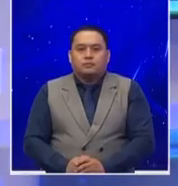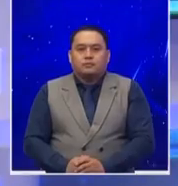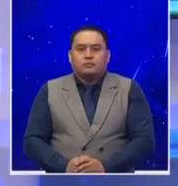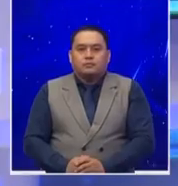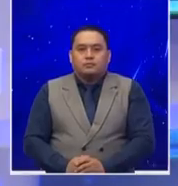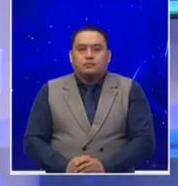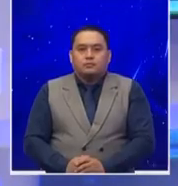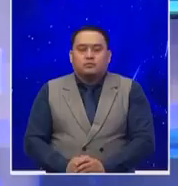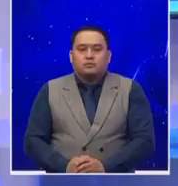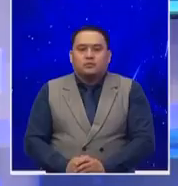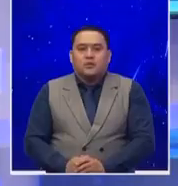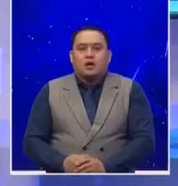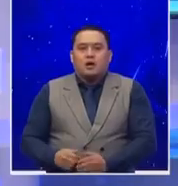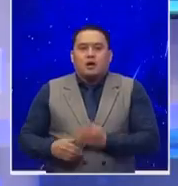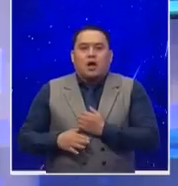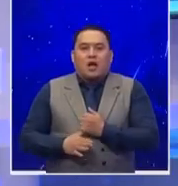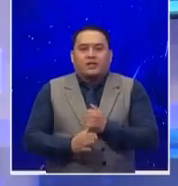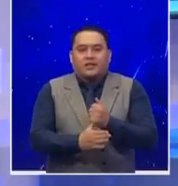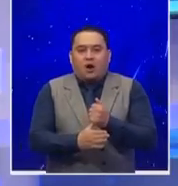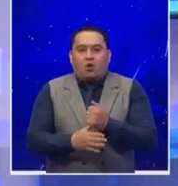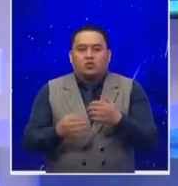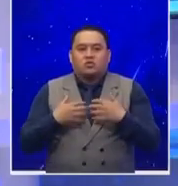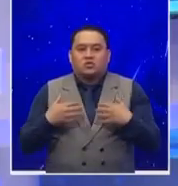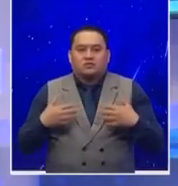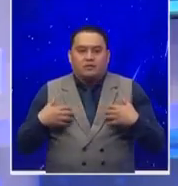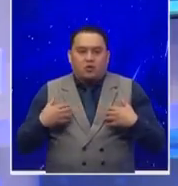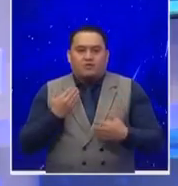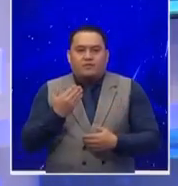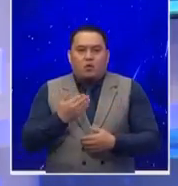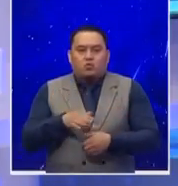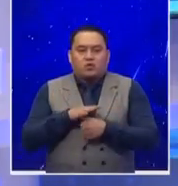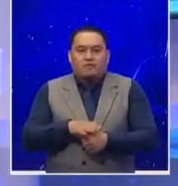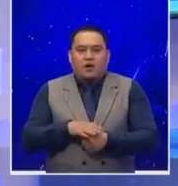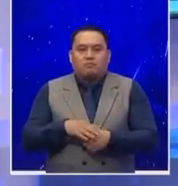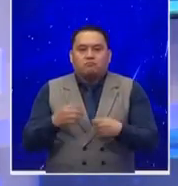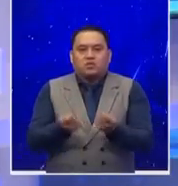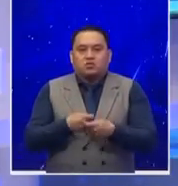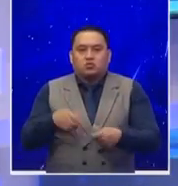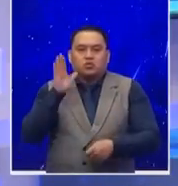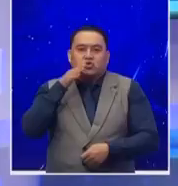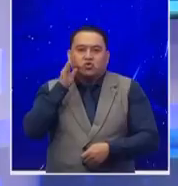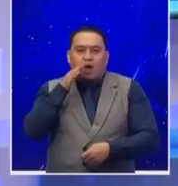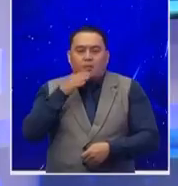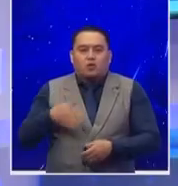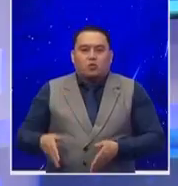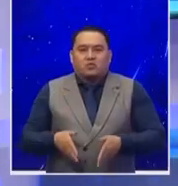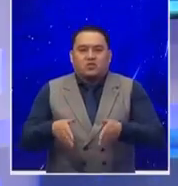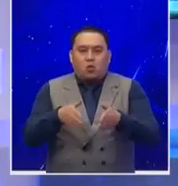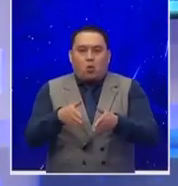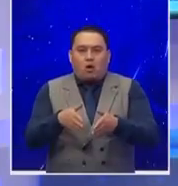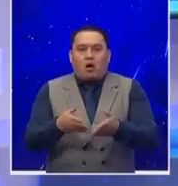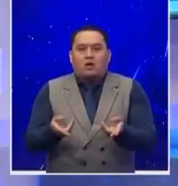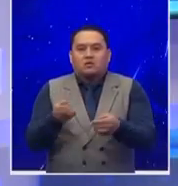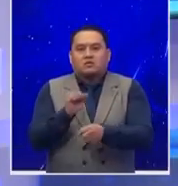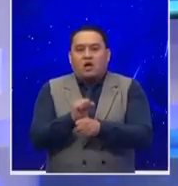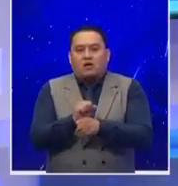Факт живодерства в Атырау попал в видео. В соцсетях появились кадры, на которых привязанную к машине собаку тащат по дороге. Живодера